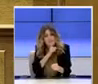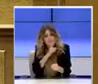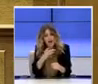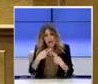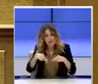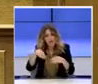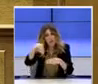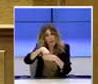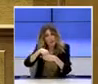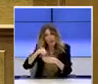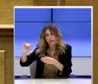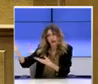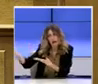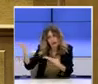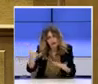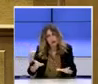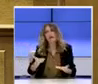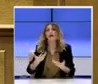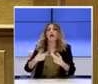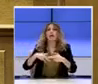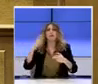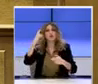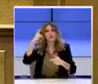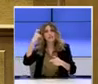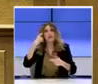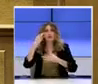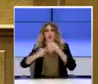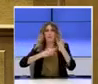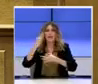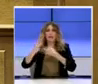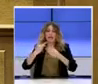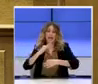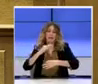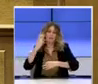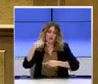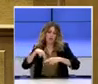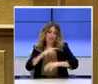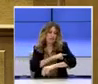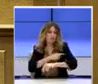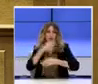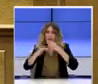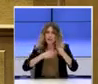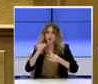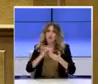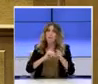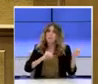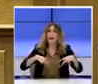Ζήτησα πράγματα από την Πρόεδρο της Δημοκρατίας, επισήμως,